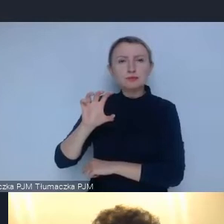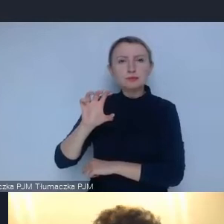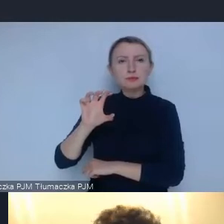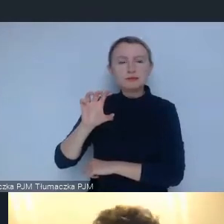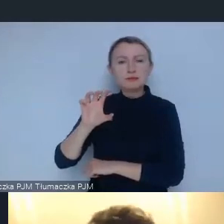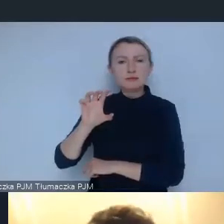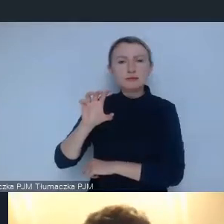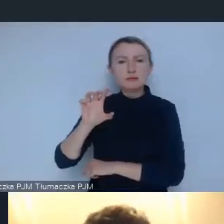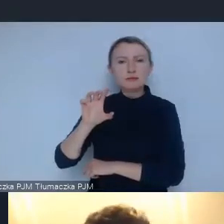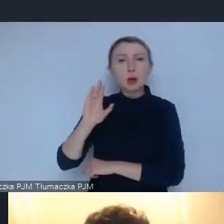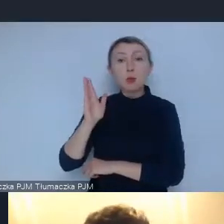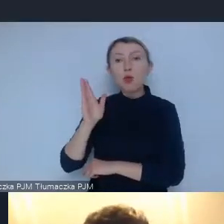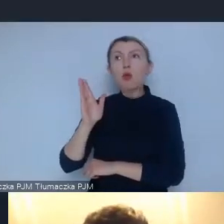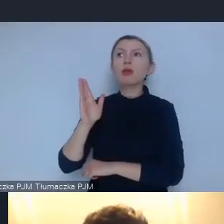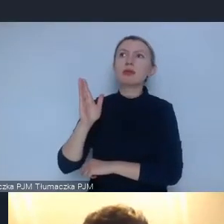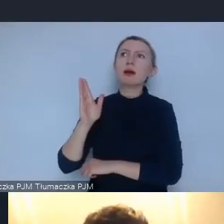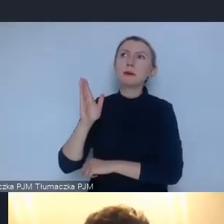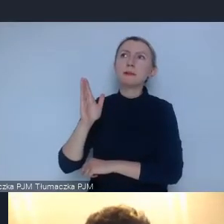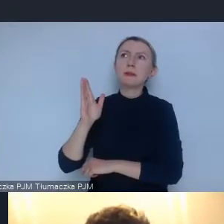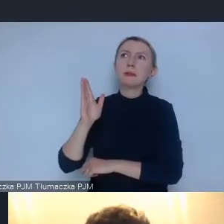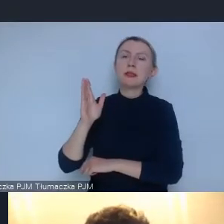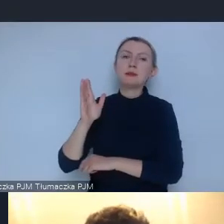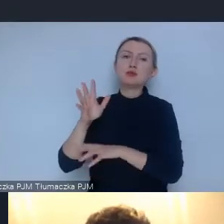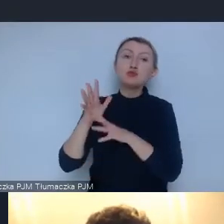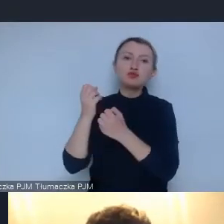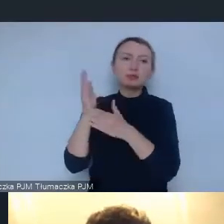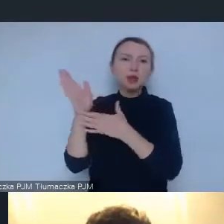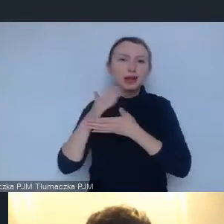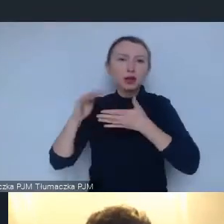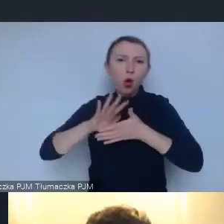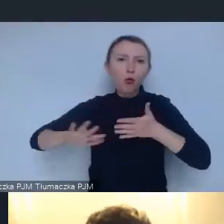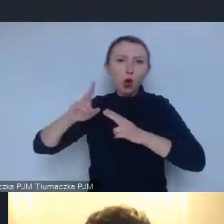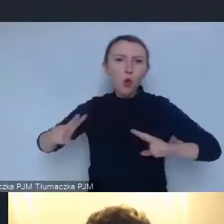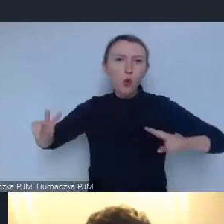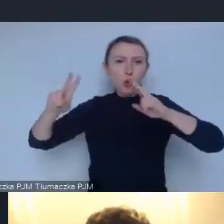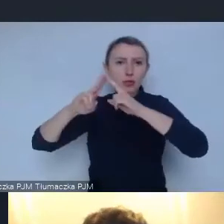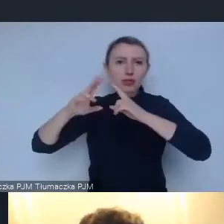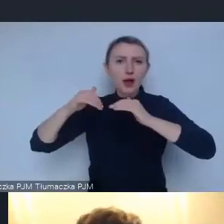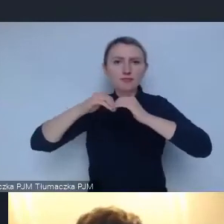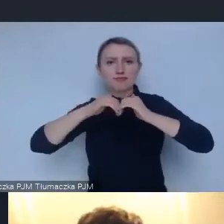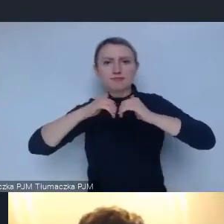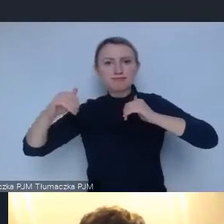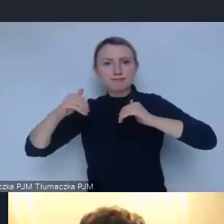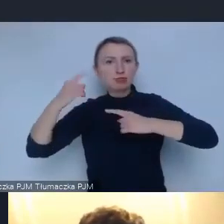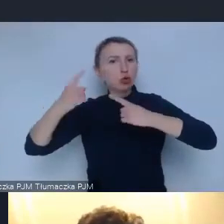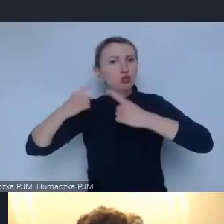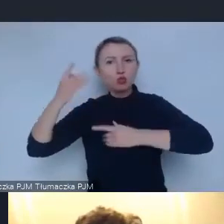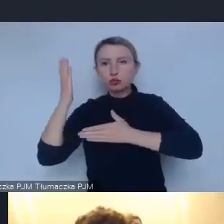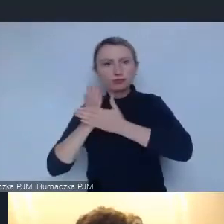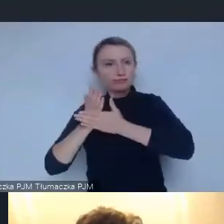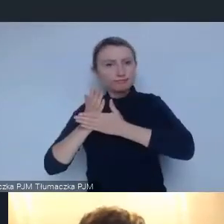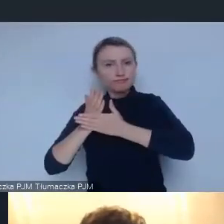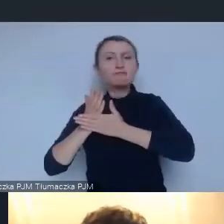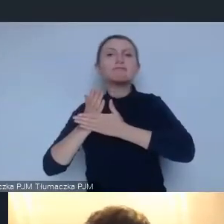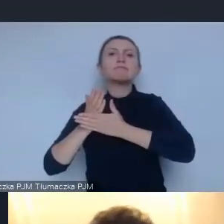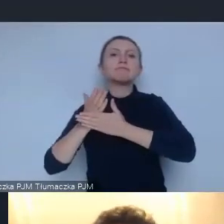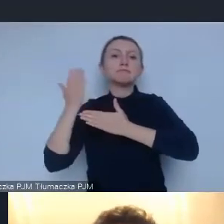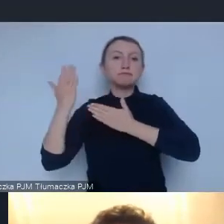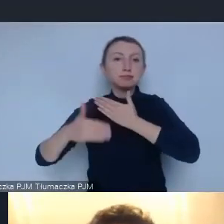po tym jak większa część obszaru huty została wyłączona z produkcji, podjął